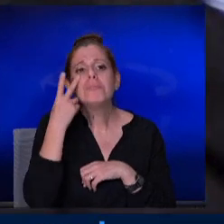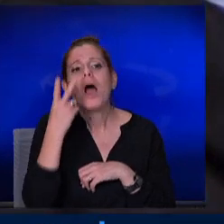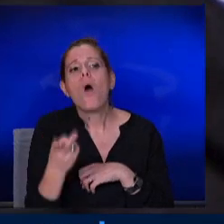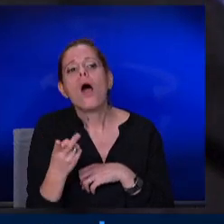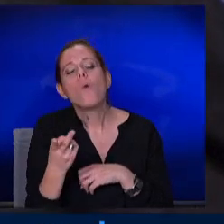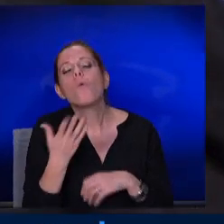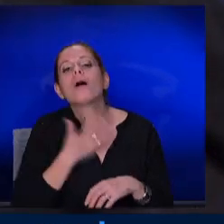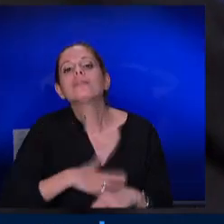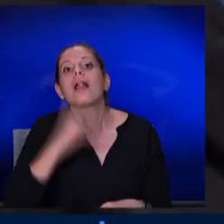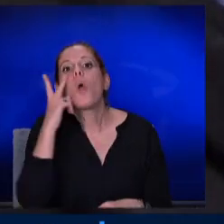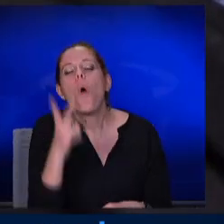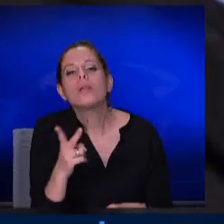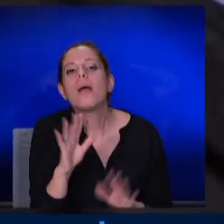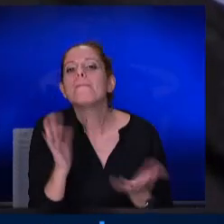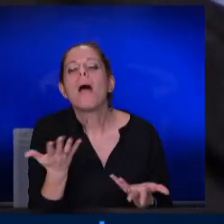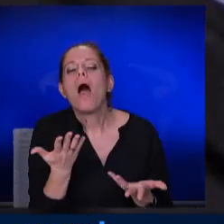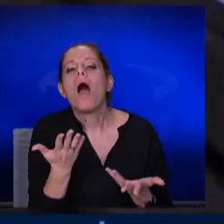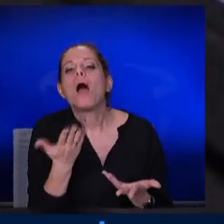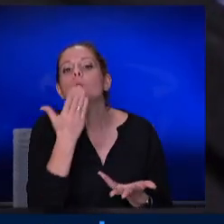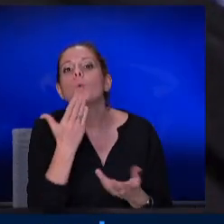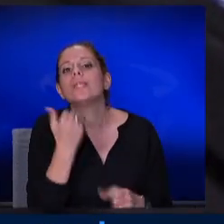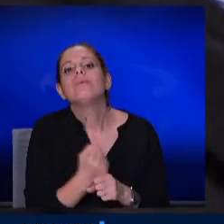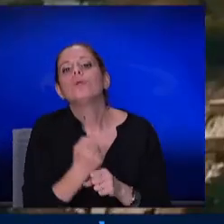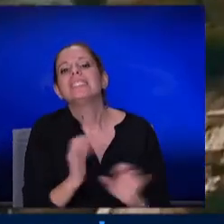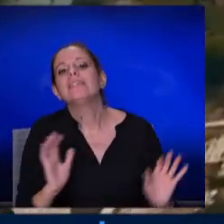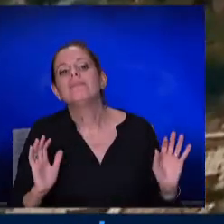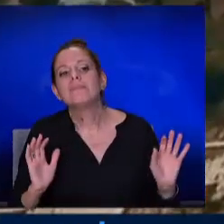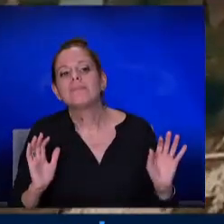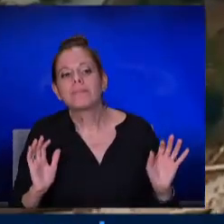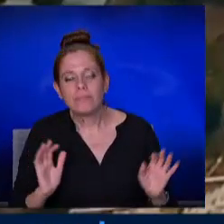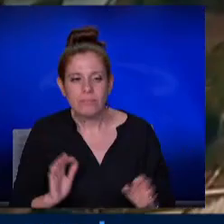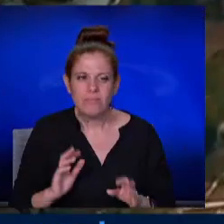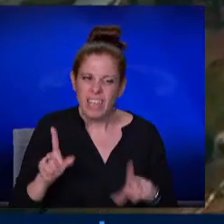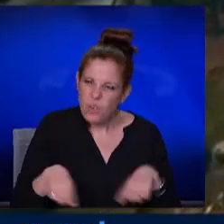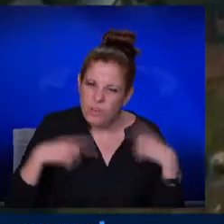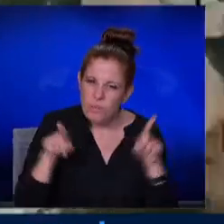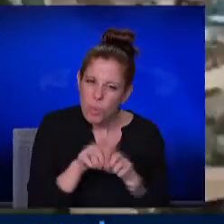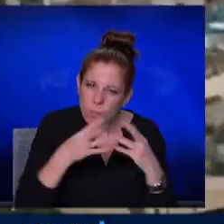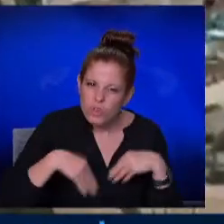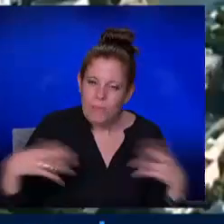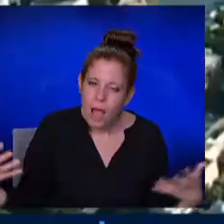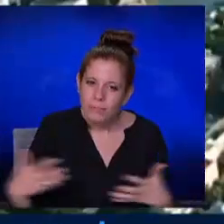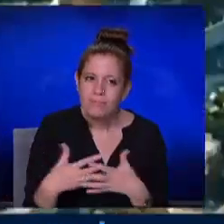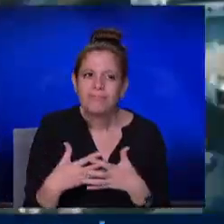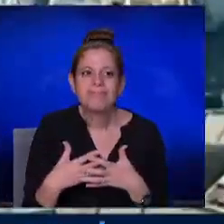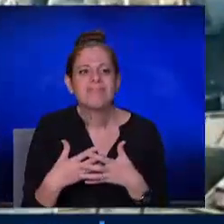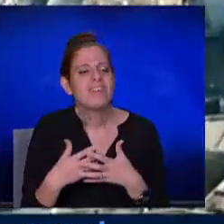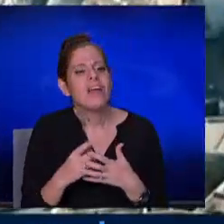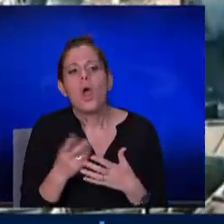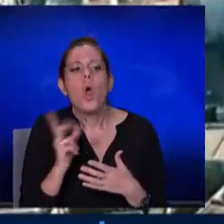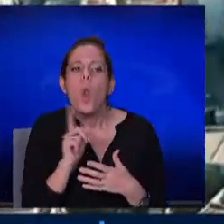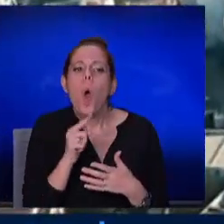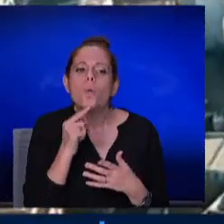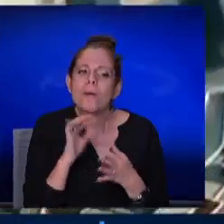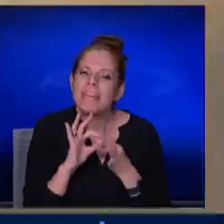היה לו רצון לראות מה עושים היהודים. כולנו נעישו אוסרה וחידה. לא נתחדתו